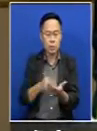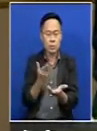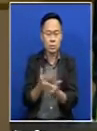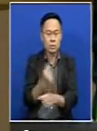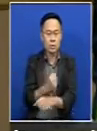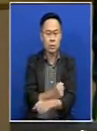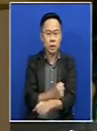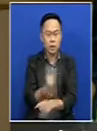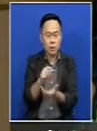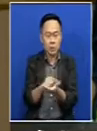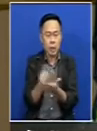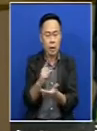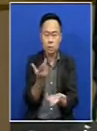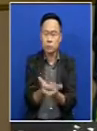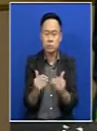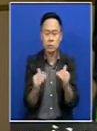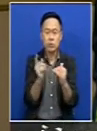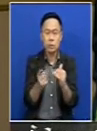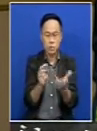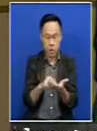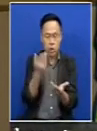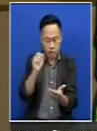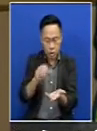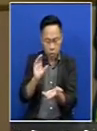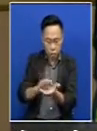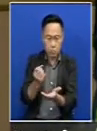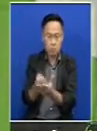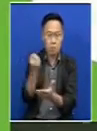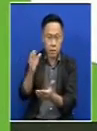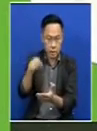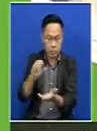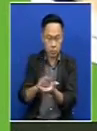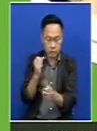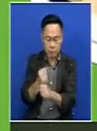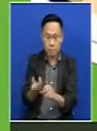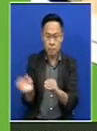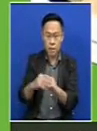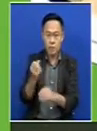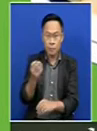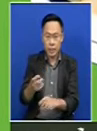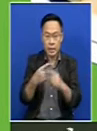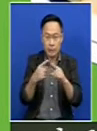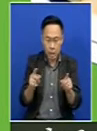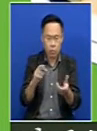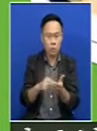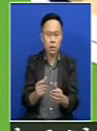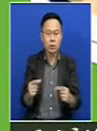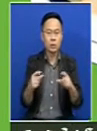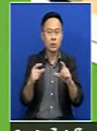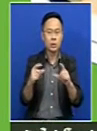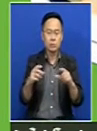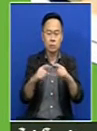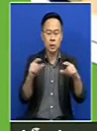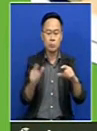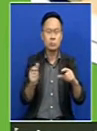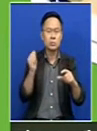าธรรมเนียมยังเท่าเดิมแม้ว่าต้นทุนทางการเงินต้นทุนของบัตรในมุมของธนาคารจะเพิ่มขึ้